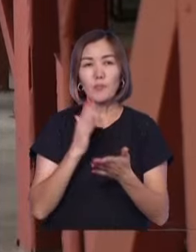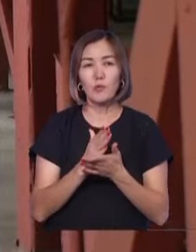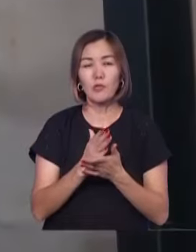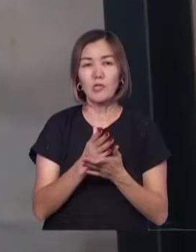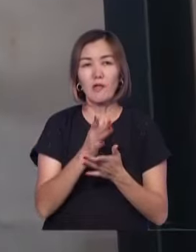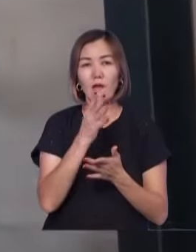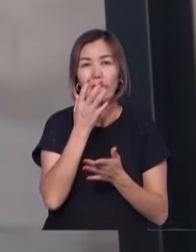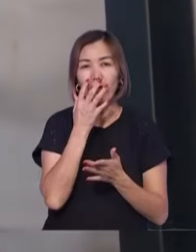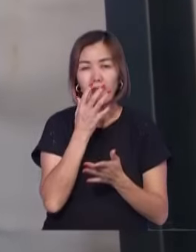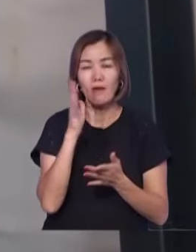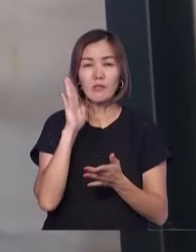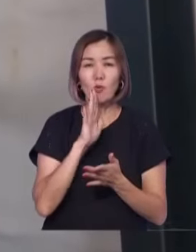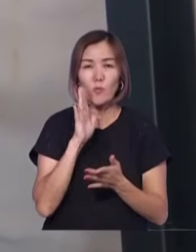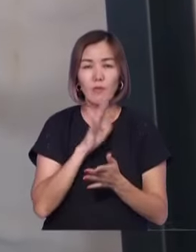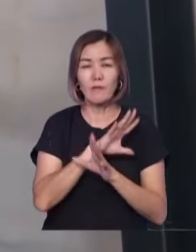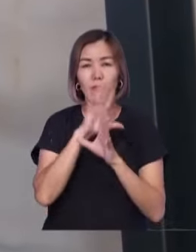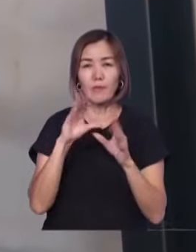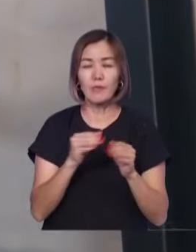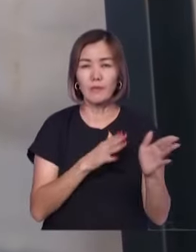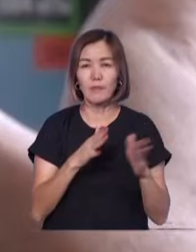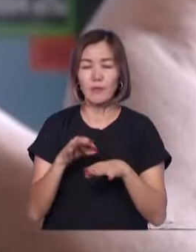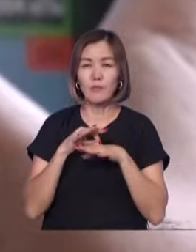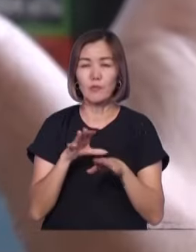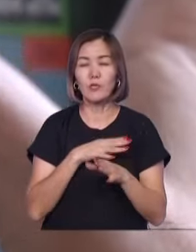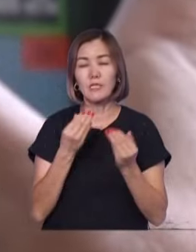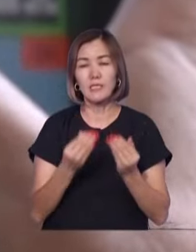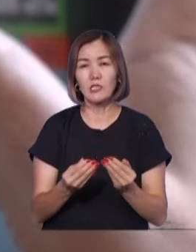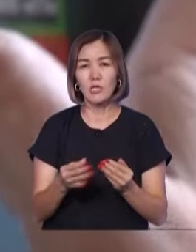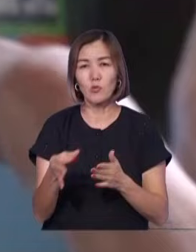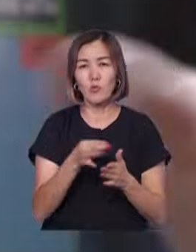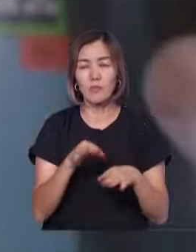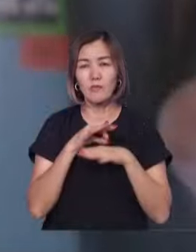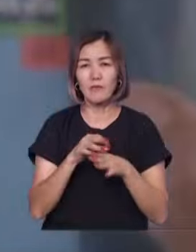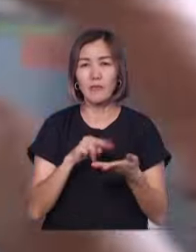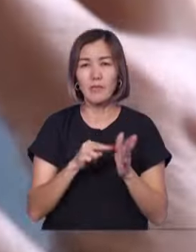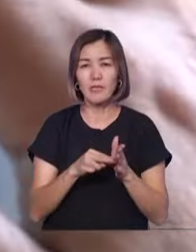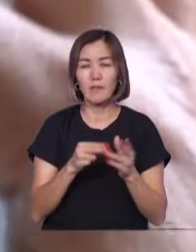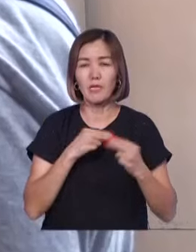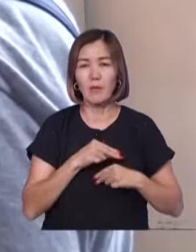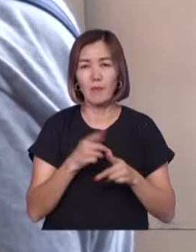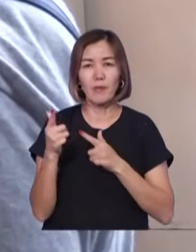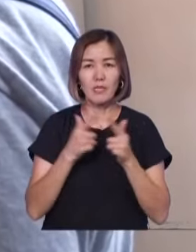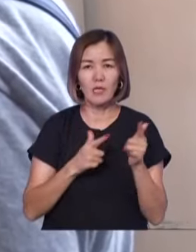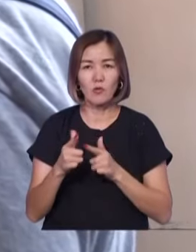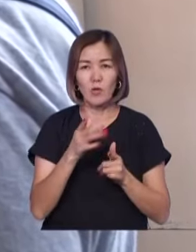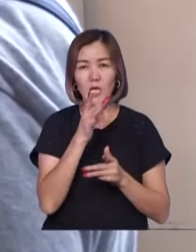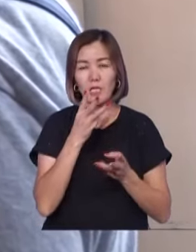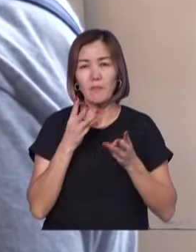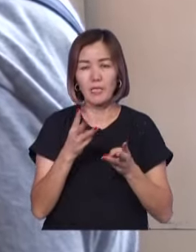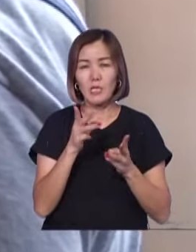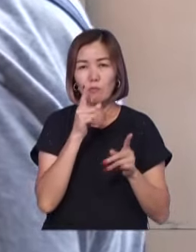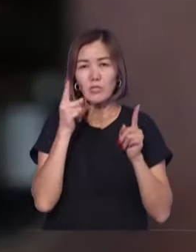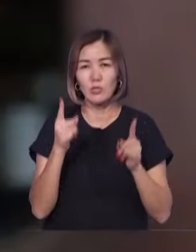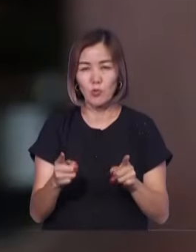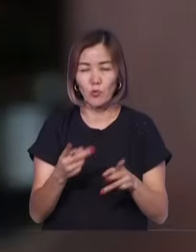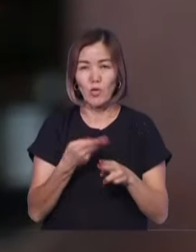этого проверяются сети и принимаются соответствующие меры сейчас в области ведётся планомерная работа по подготовке к отопительному сезону